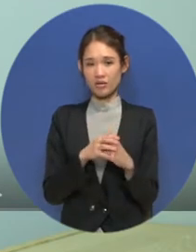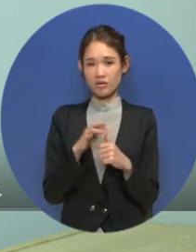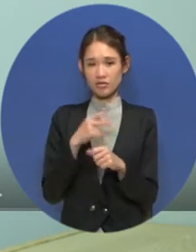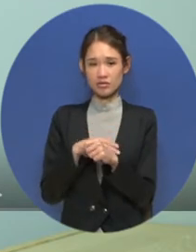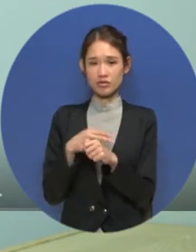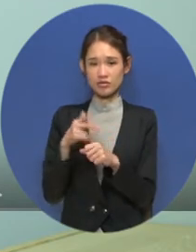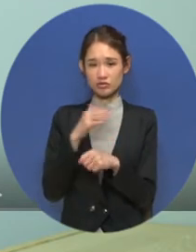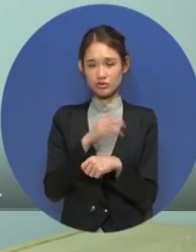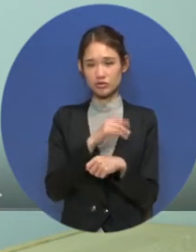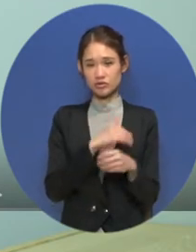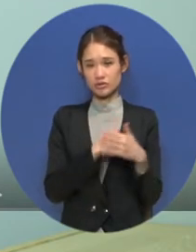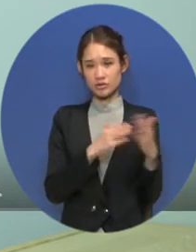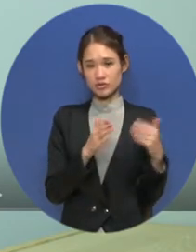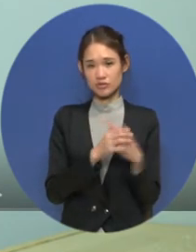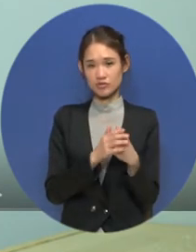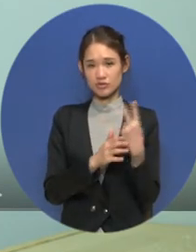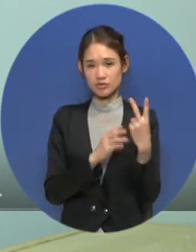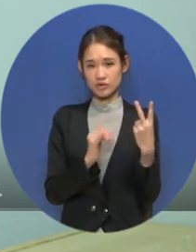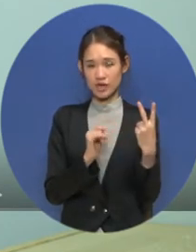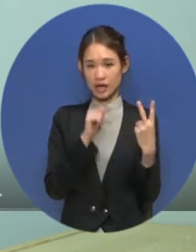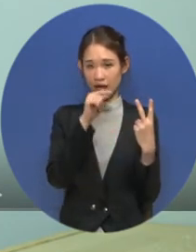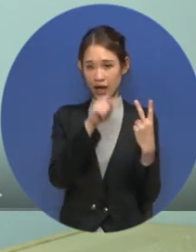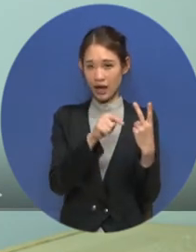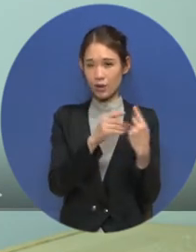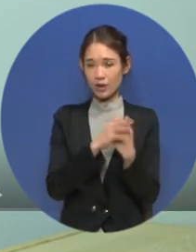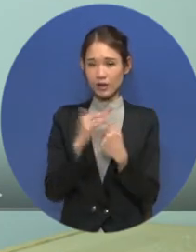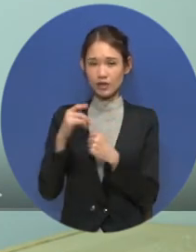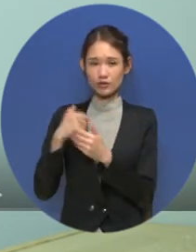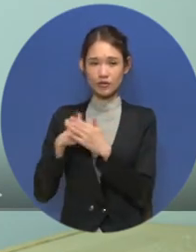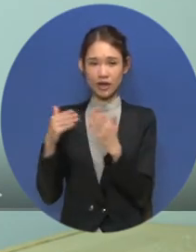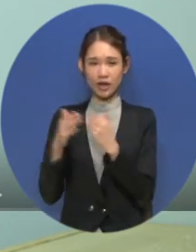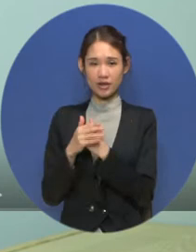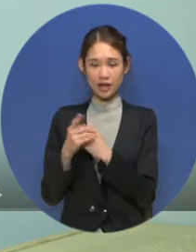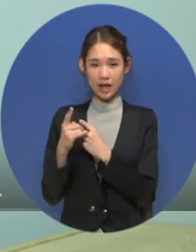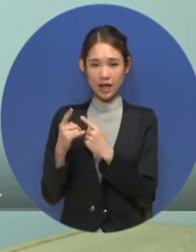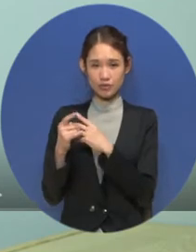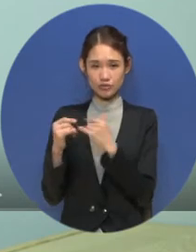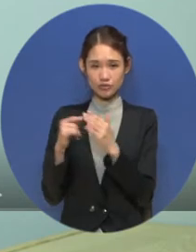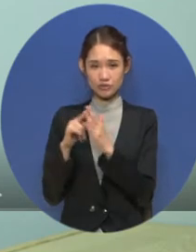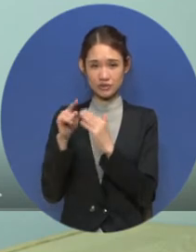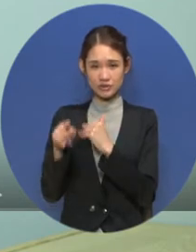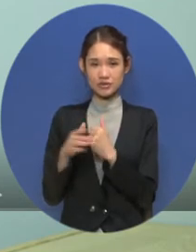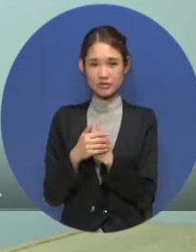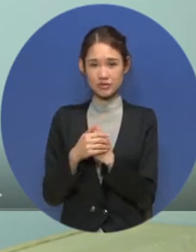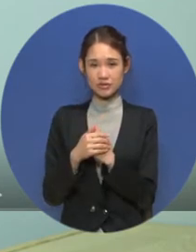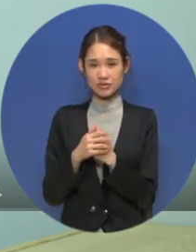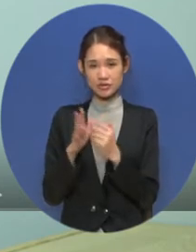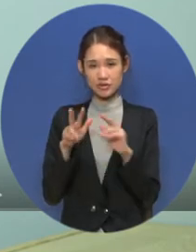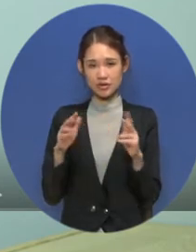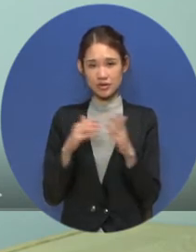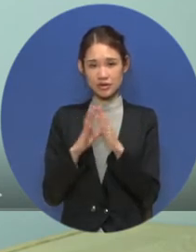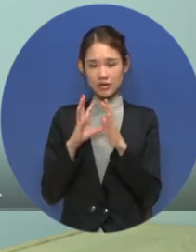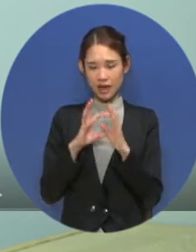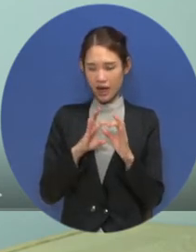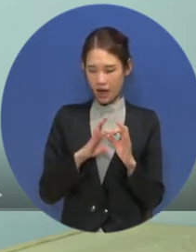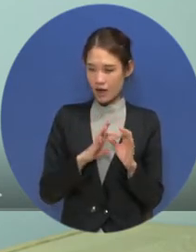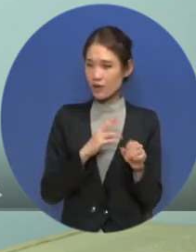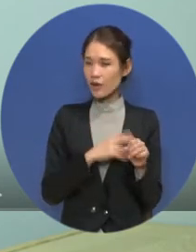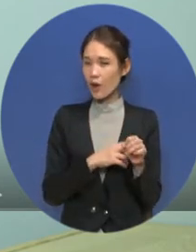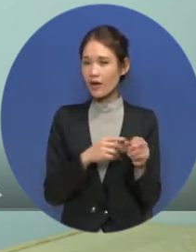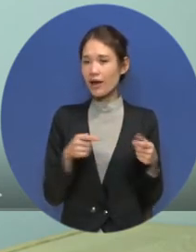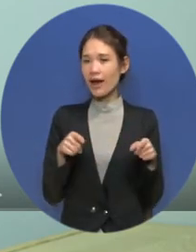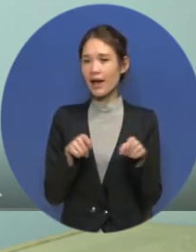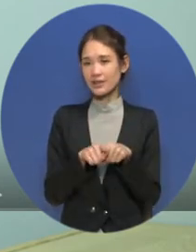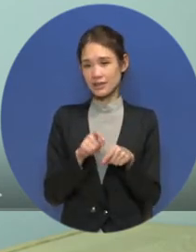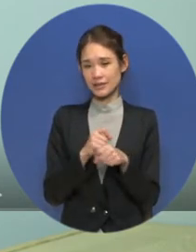선생님들이 누룽지방에서 두 분이 들어가고 행주방에서는 또 한 분이 들어가서 누룽지를 지금까지 계속 선생님들이